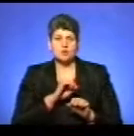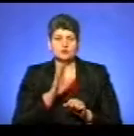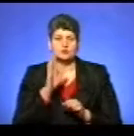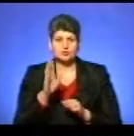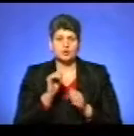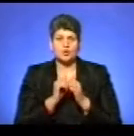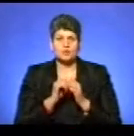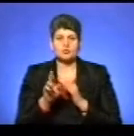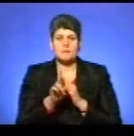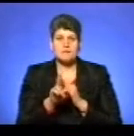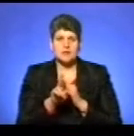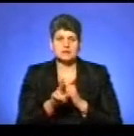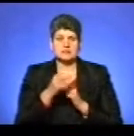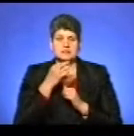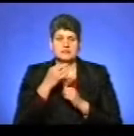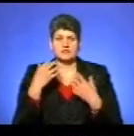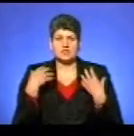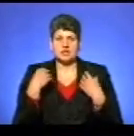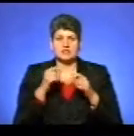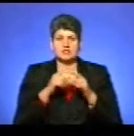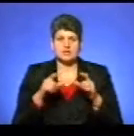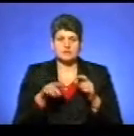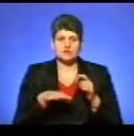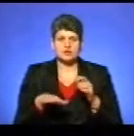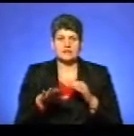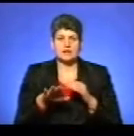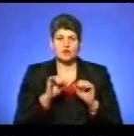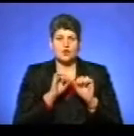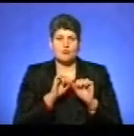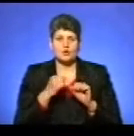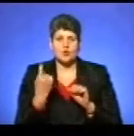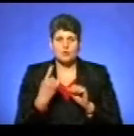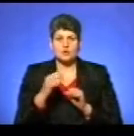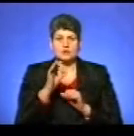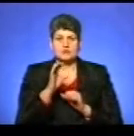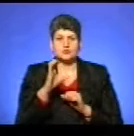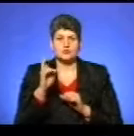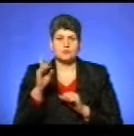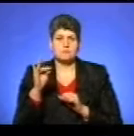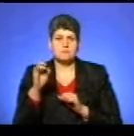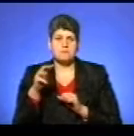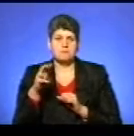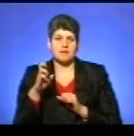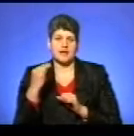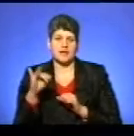відбуватиметься щоп'ятниці, повідомив начальник штабу зони територіальної оборони області Олександр Скумбрій.